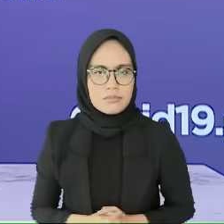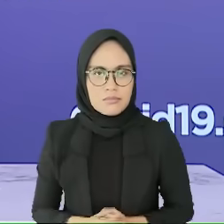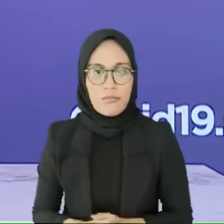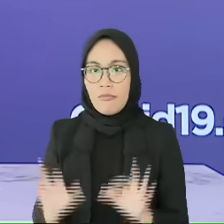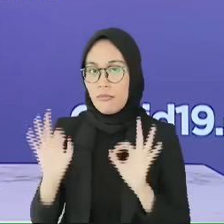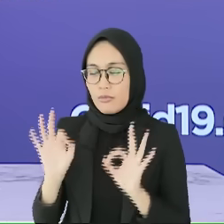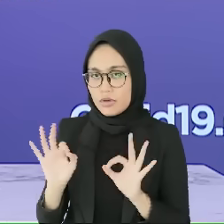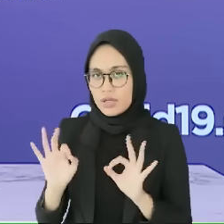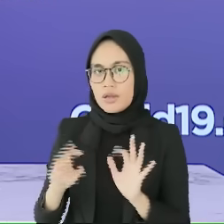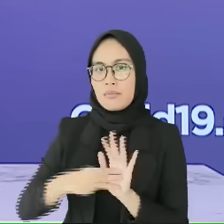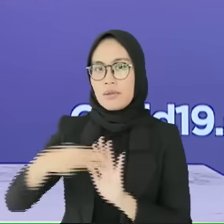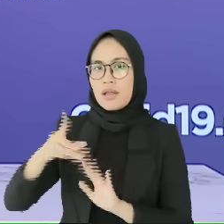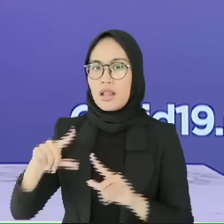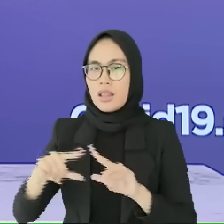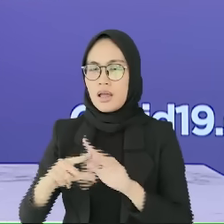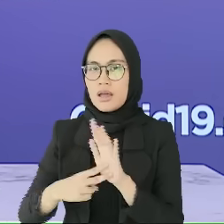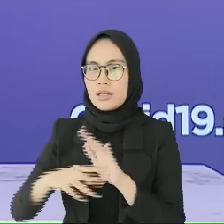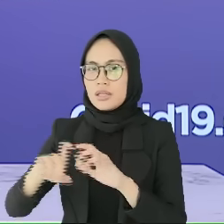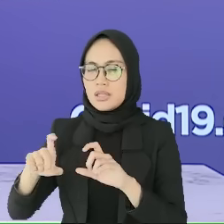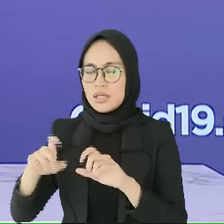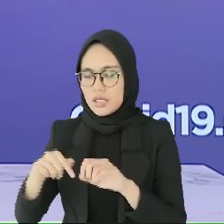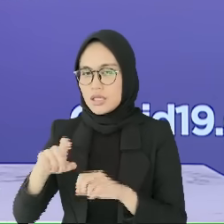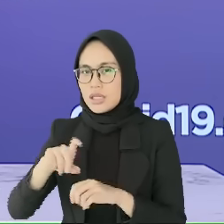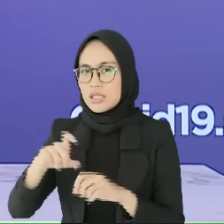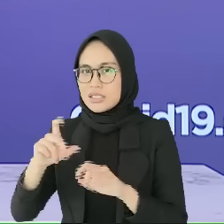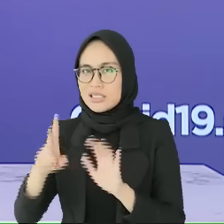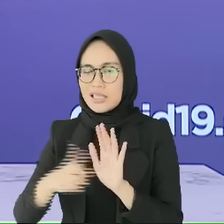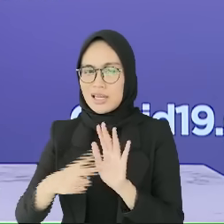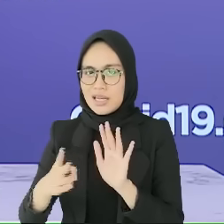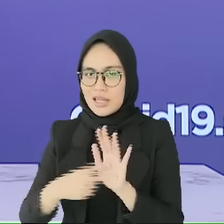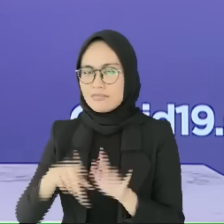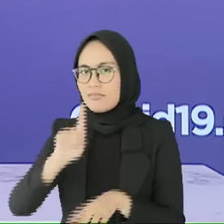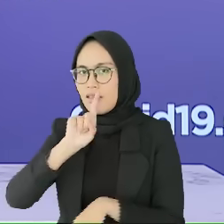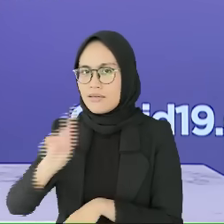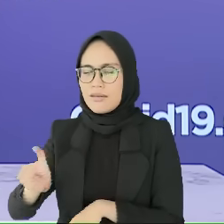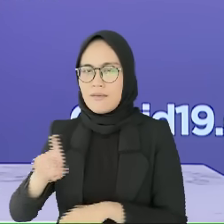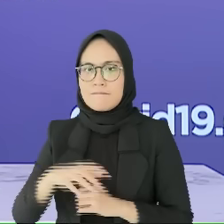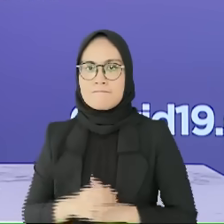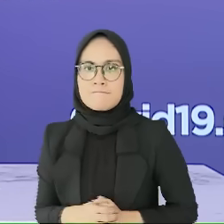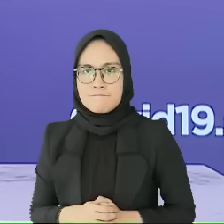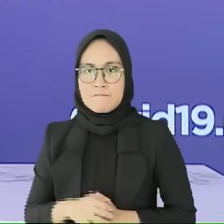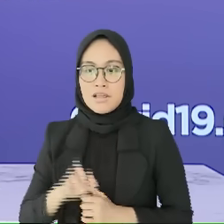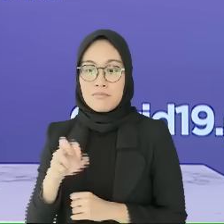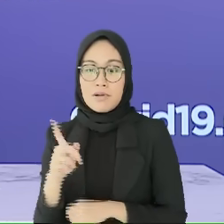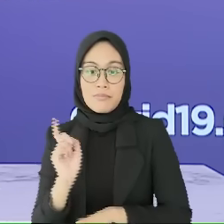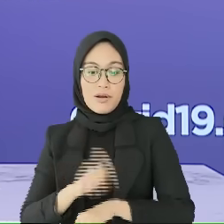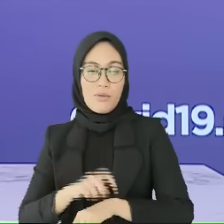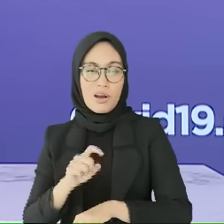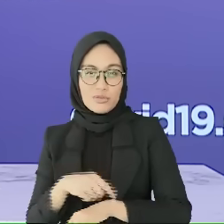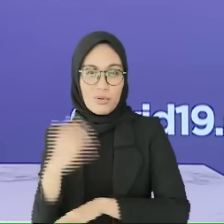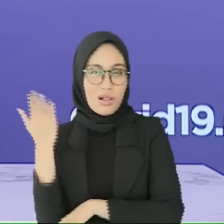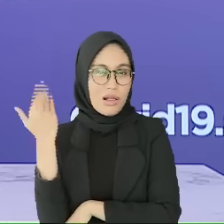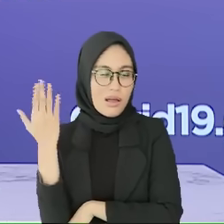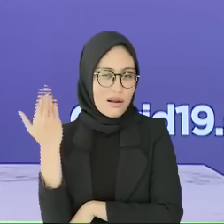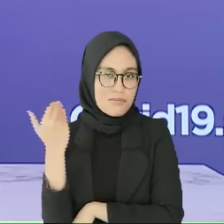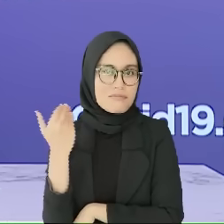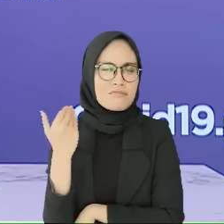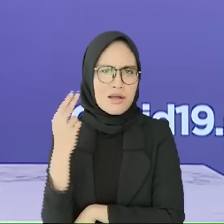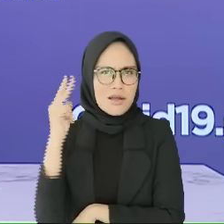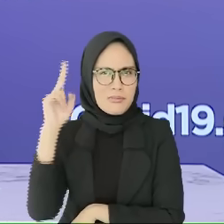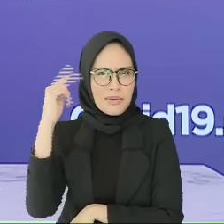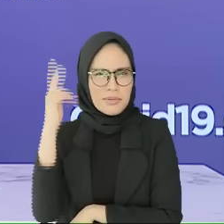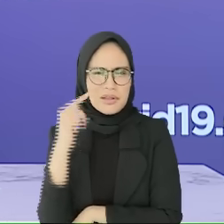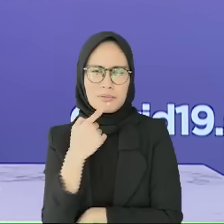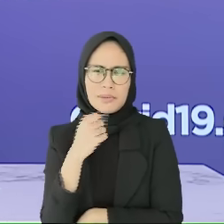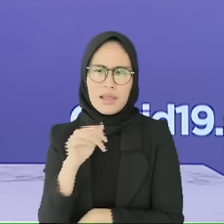dari Melani CNN, fitriliputan6.com, dan Aci KBR. Dalam beberapa waktu terakhir, pemerintah seperti waspada